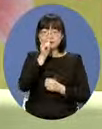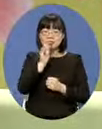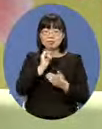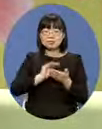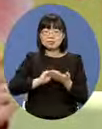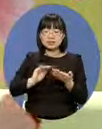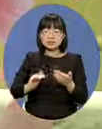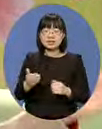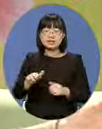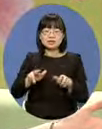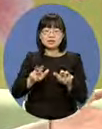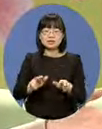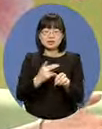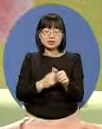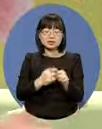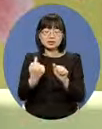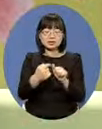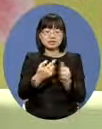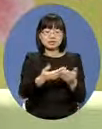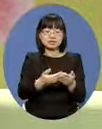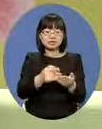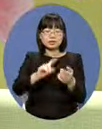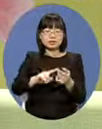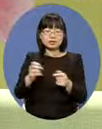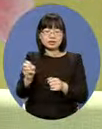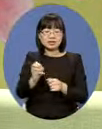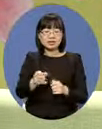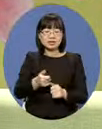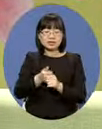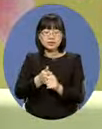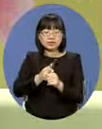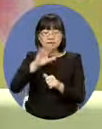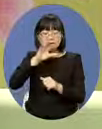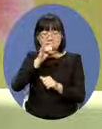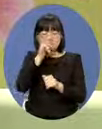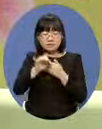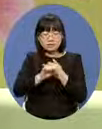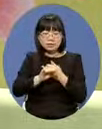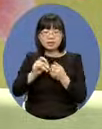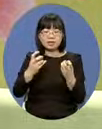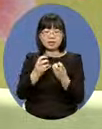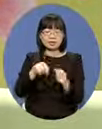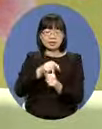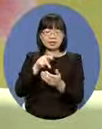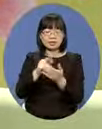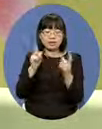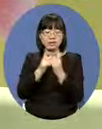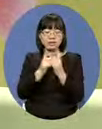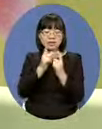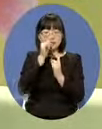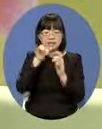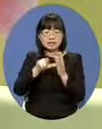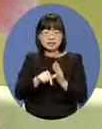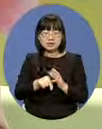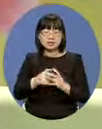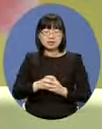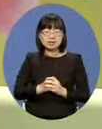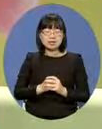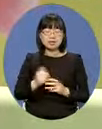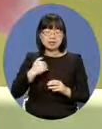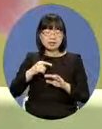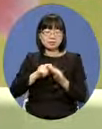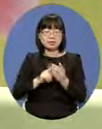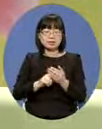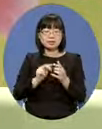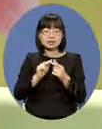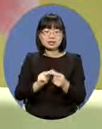많죠. 근데 지금 선생님이 알려주신 이 방법들을 자꾸만 연습을 하면 정말 그런 상황을 맞닥뜨렸을 때, 아이, 내